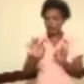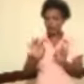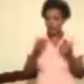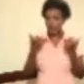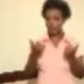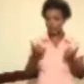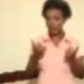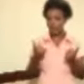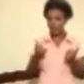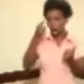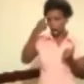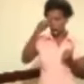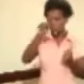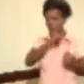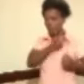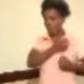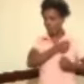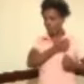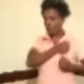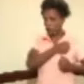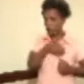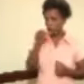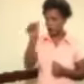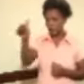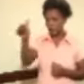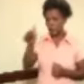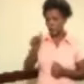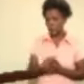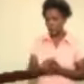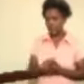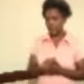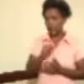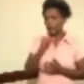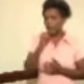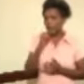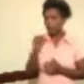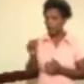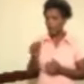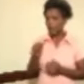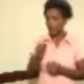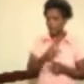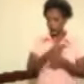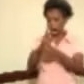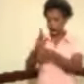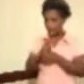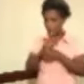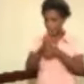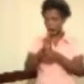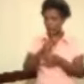ça n'existe pas. Au niveau de la police elle-même, il n'est pas encadré, il n'est pas structuré,